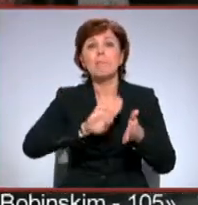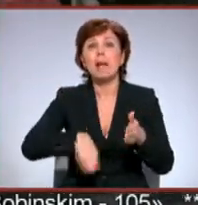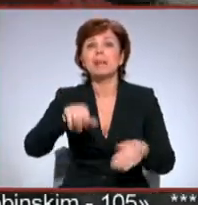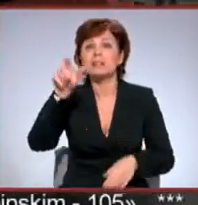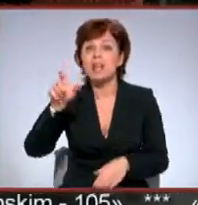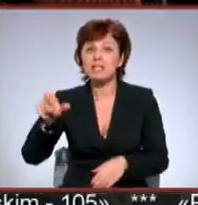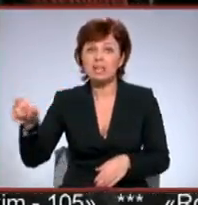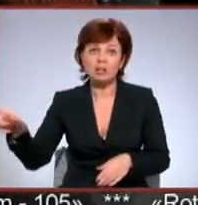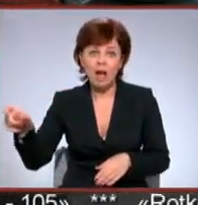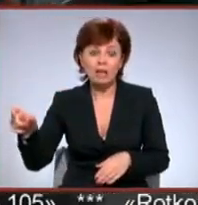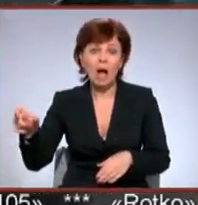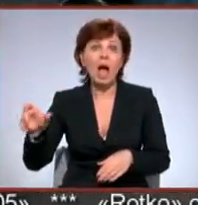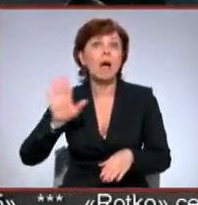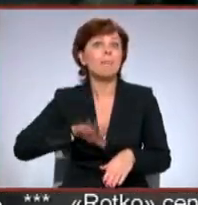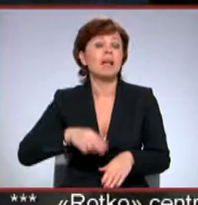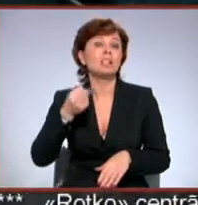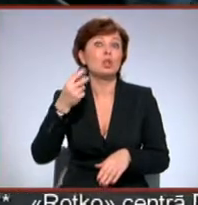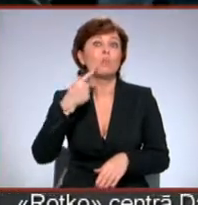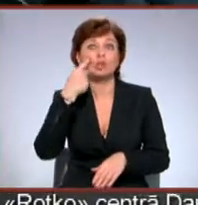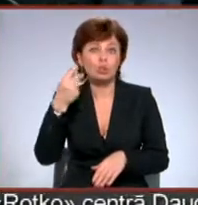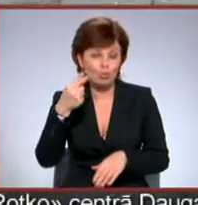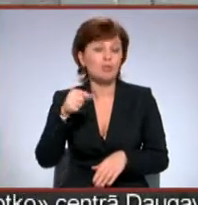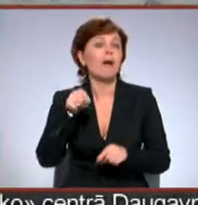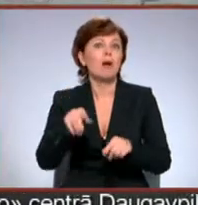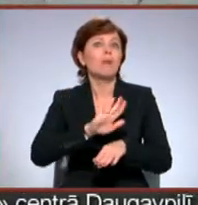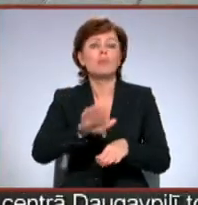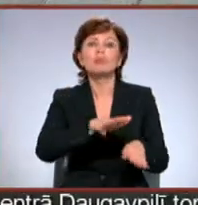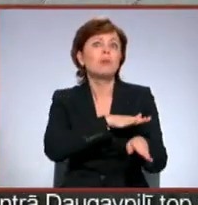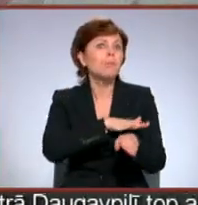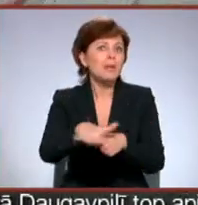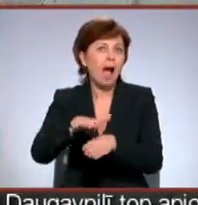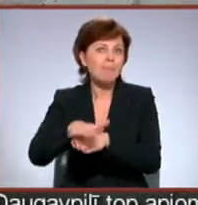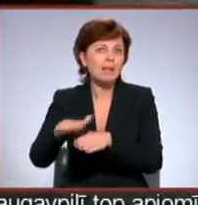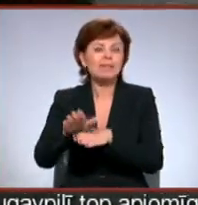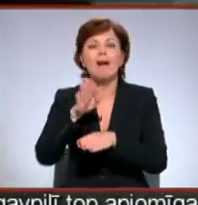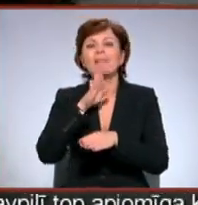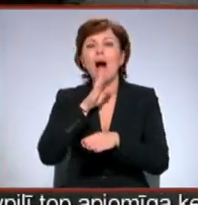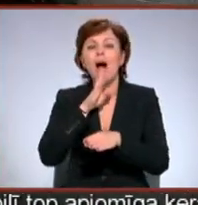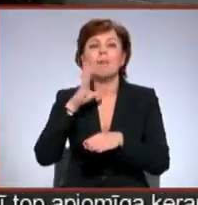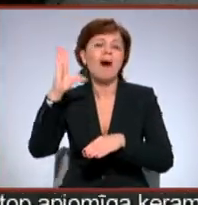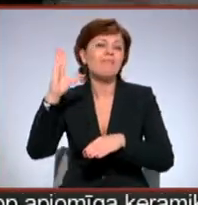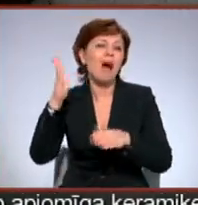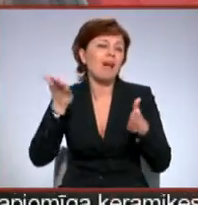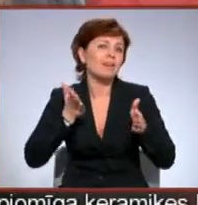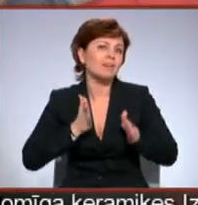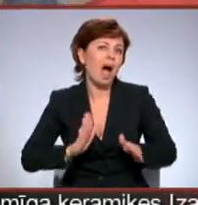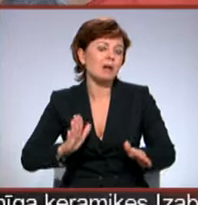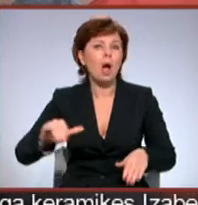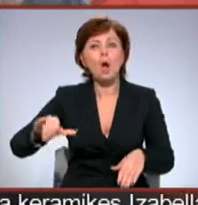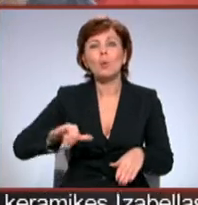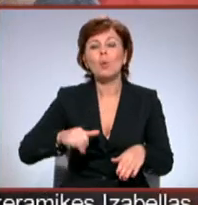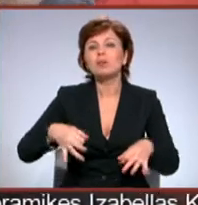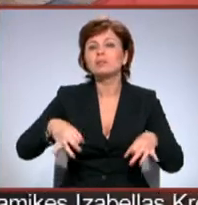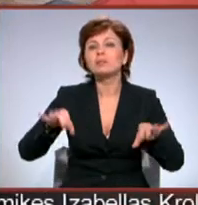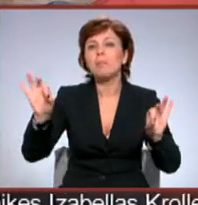Taču, mazāk kā pēc 12 stundām, šeit jau droši vien viss būs piepildīts ar dāmām vakartērpos un kungiem smalkos mēteļos.